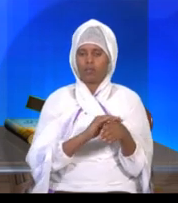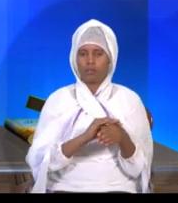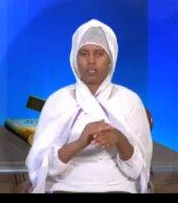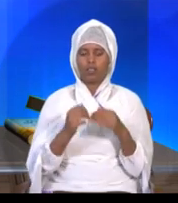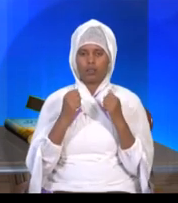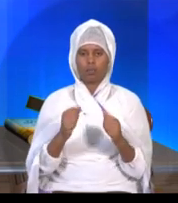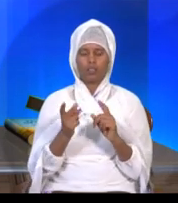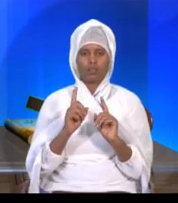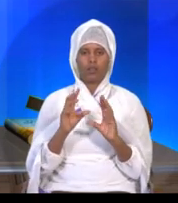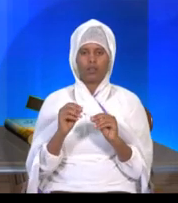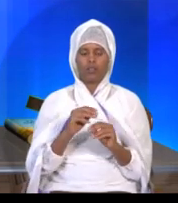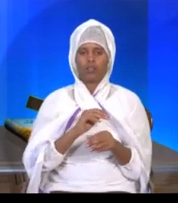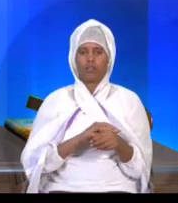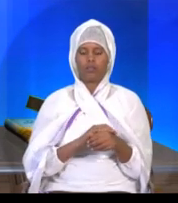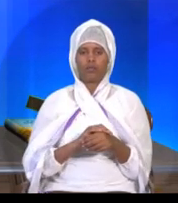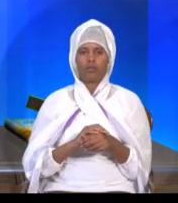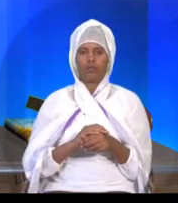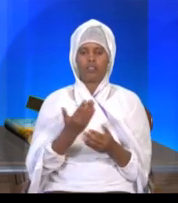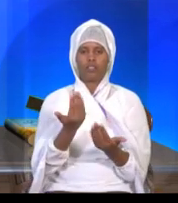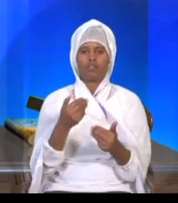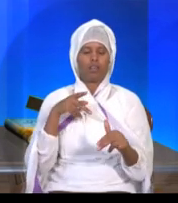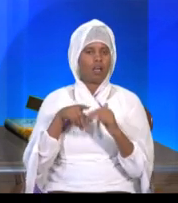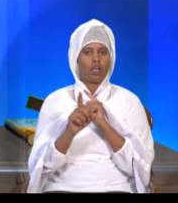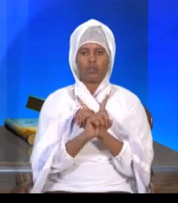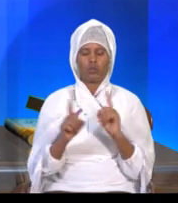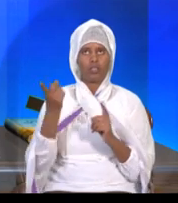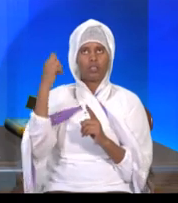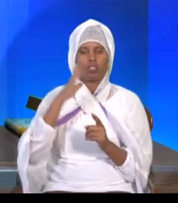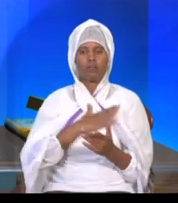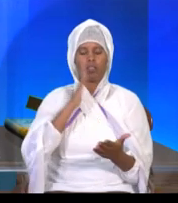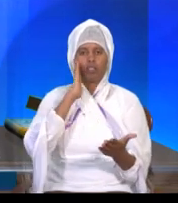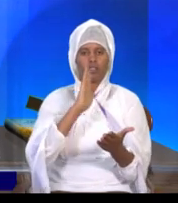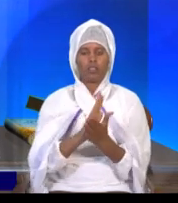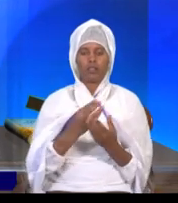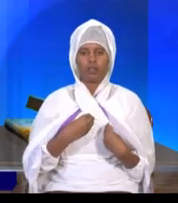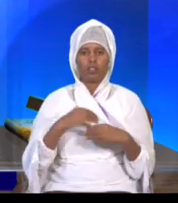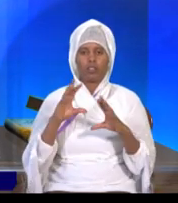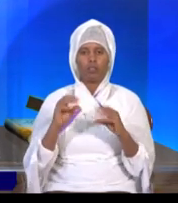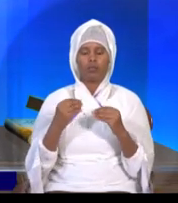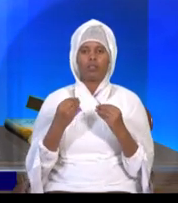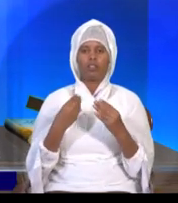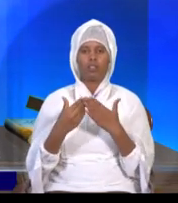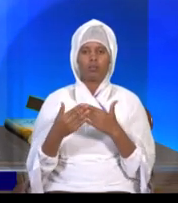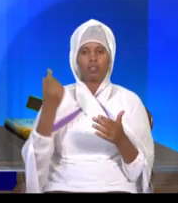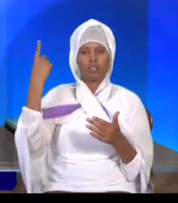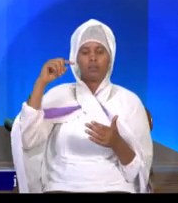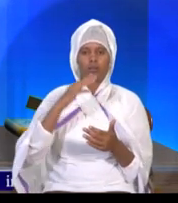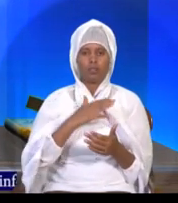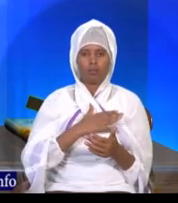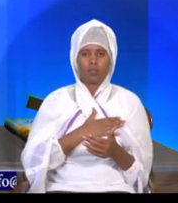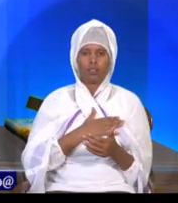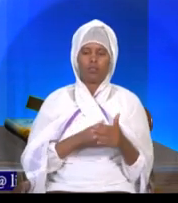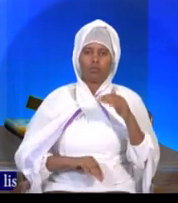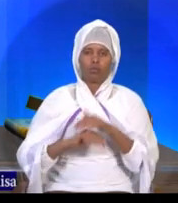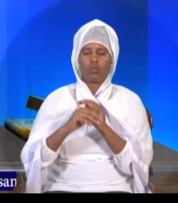ኣይሰማዓና ትሕትነት ኣይሰማዓና ተስፋ ይንቑረፅ እግዚኣብሄር ይቕረ ክብለልና እዩ እሞ እንታይ ንግበር ናብ እግዚኣብሄር